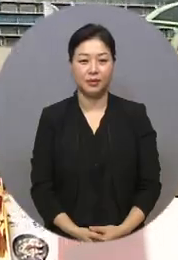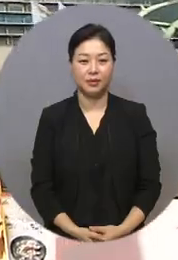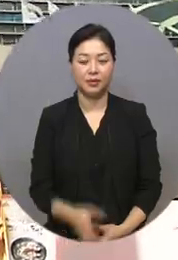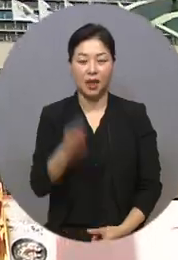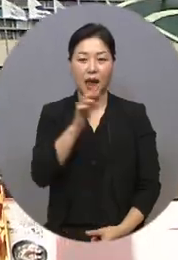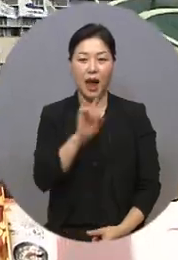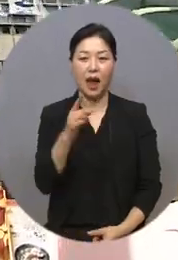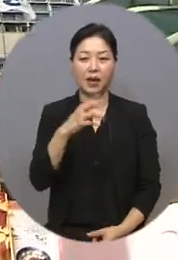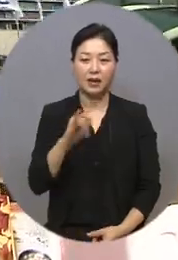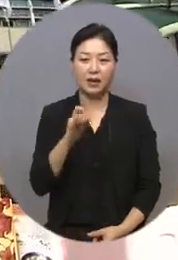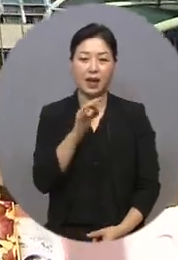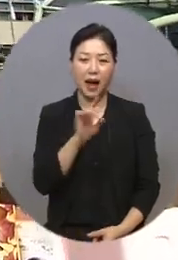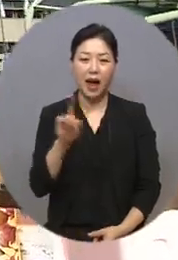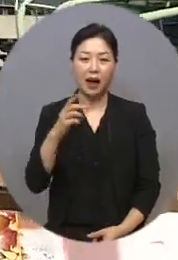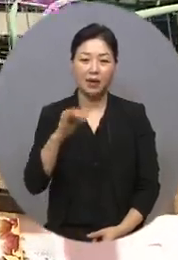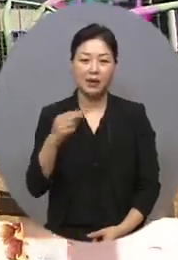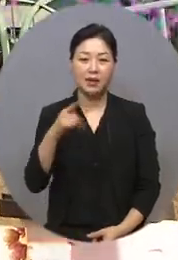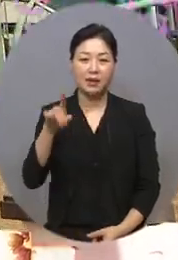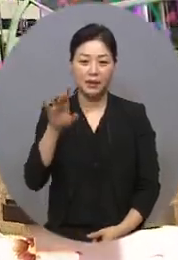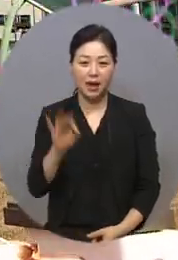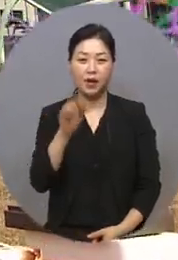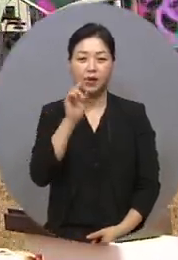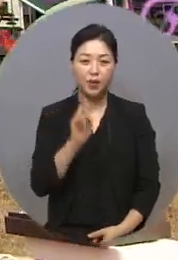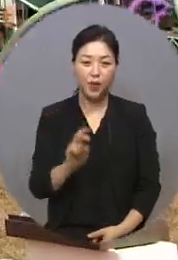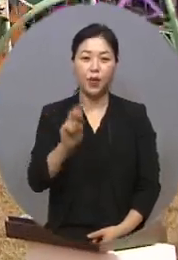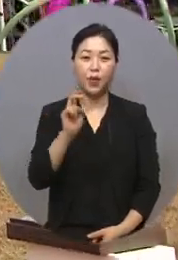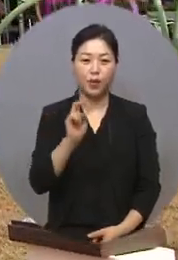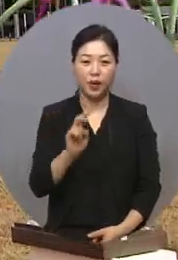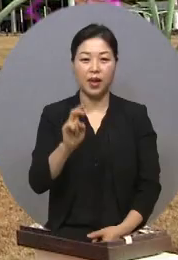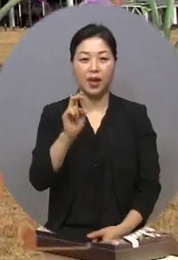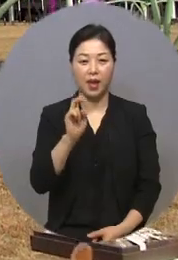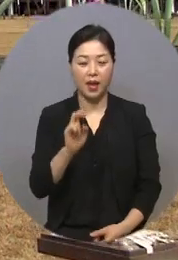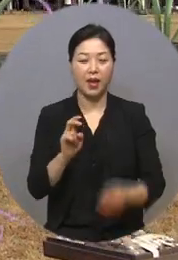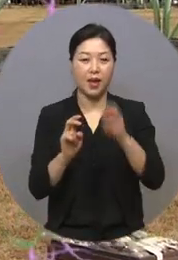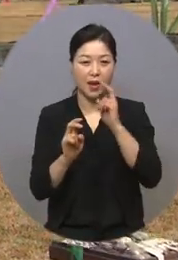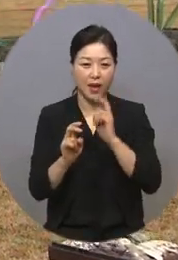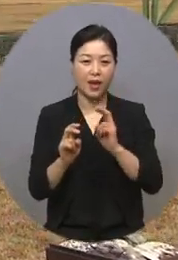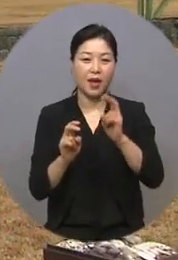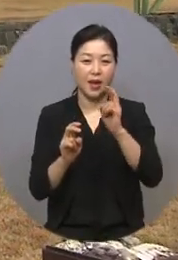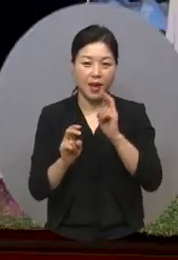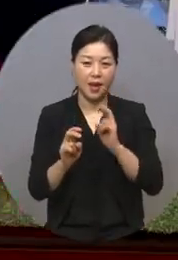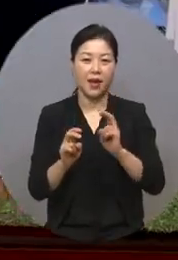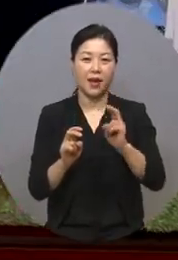하리하리랑 스리스리랑 하라리가 났네.